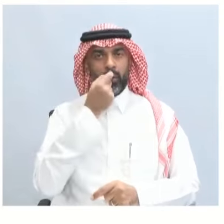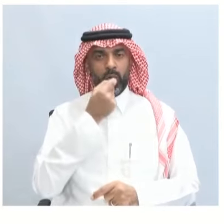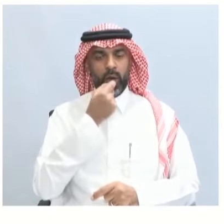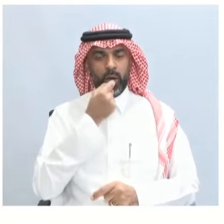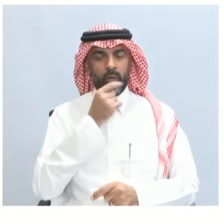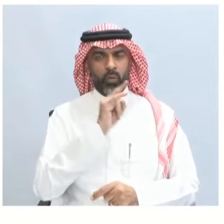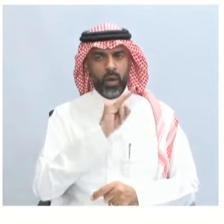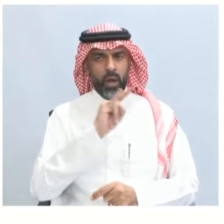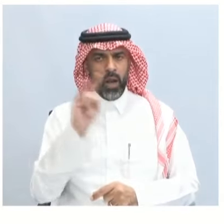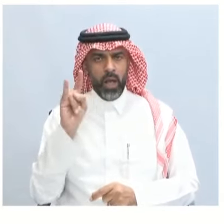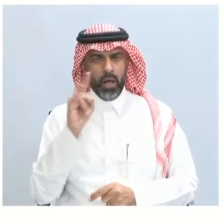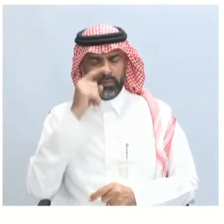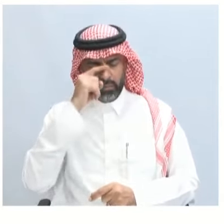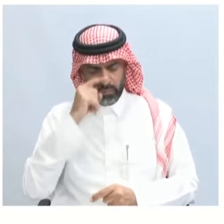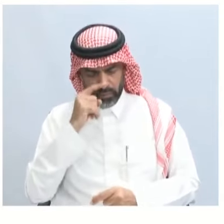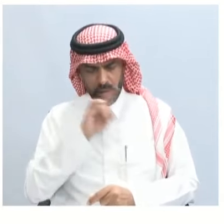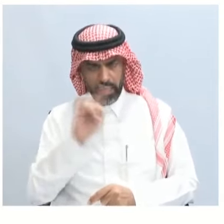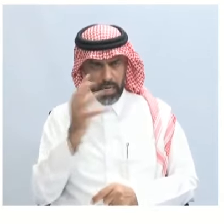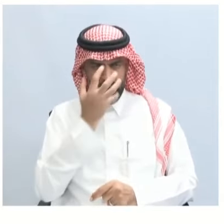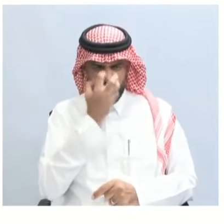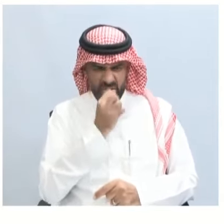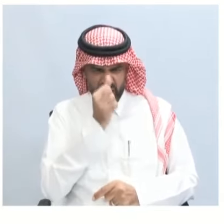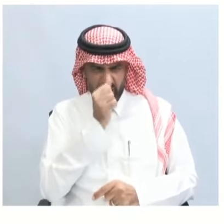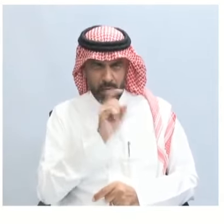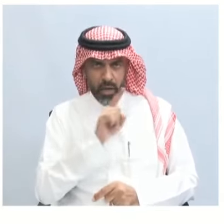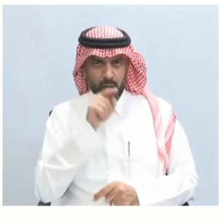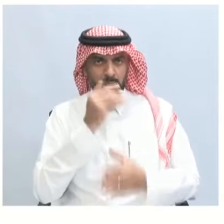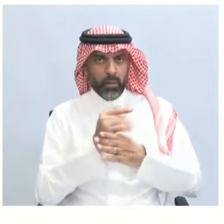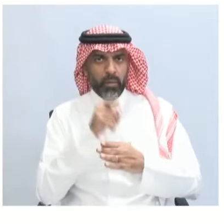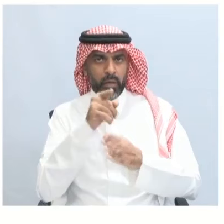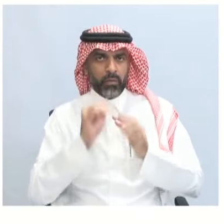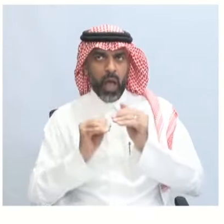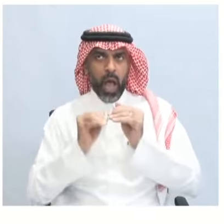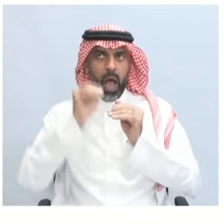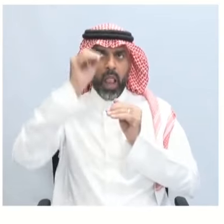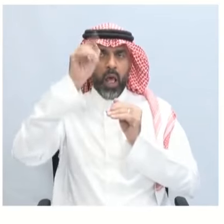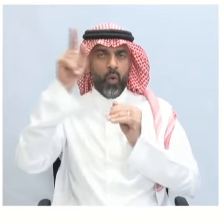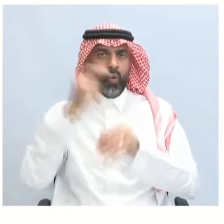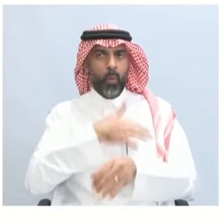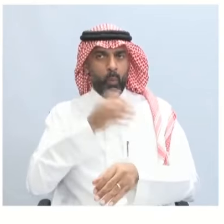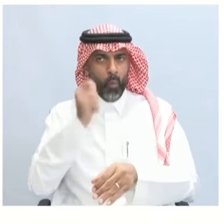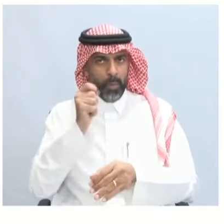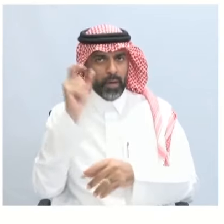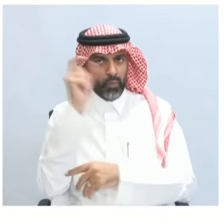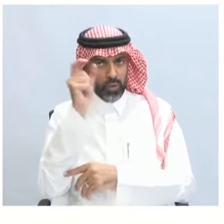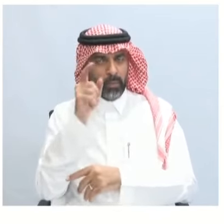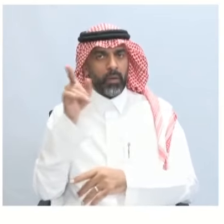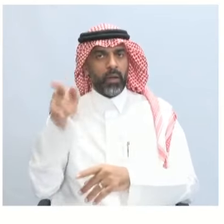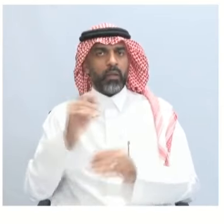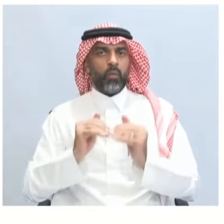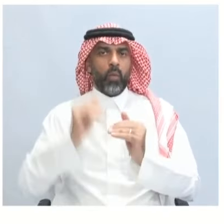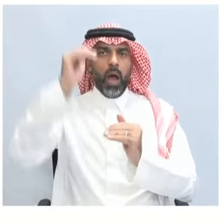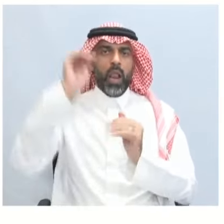تهنوا ولا تحزنوا وانتم الاعلون ان كنتم مؤمنين انتم الاعلون ان كنتم مؤمنين لهذا